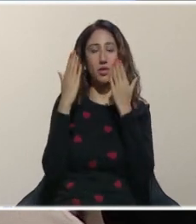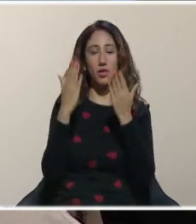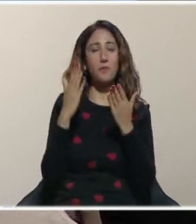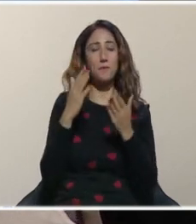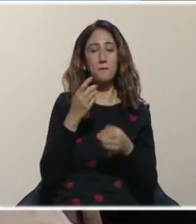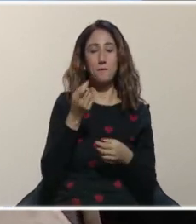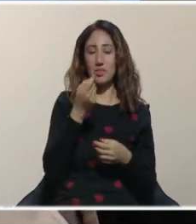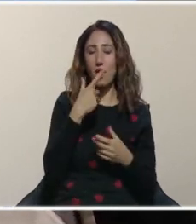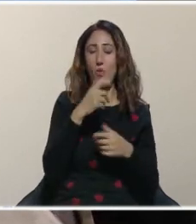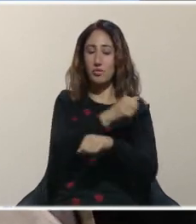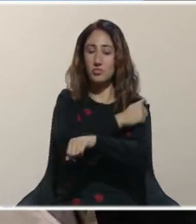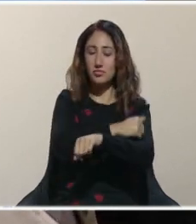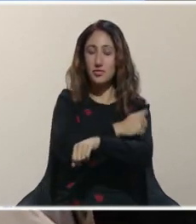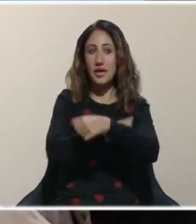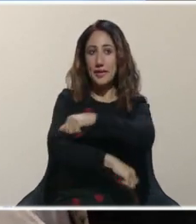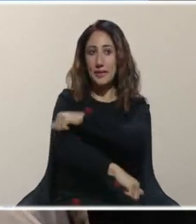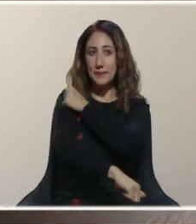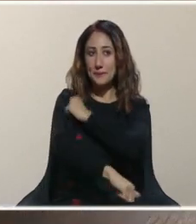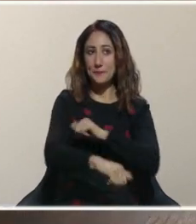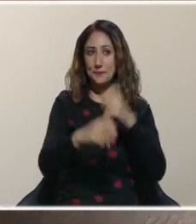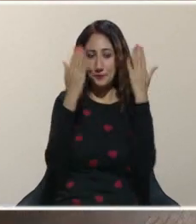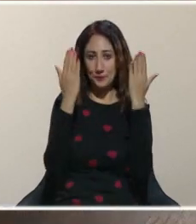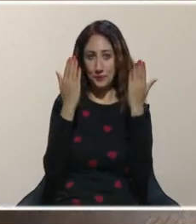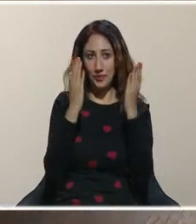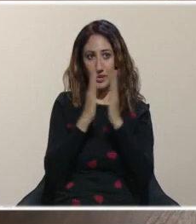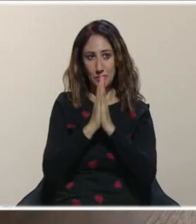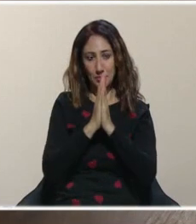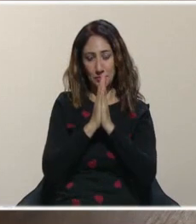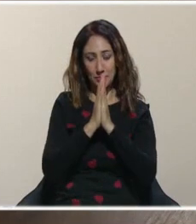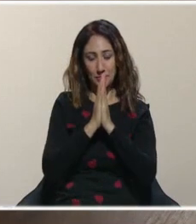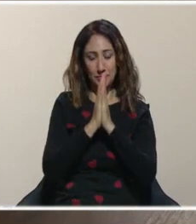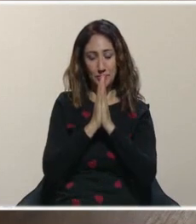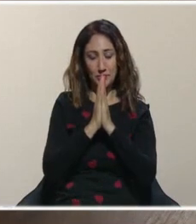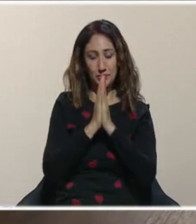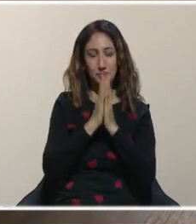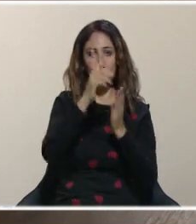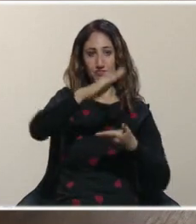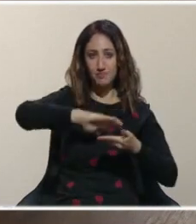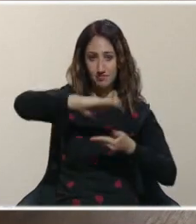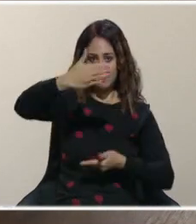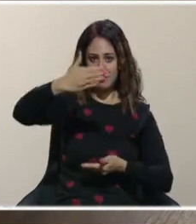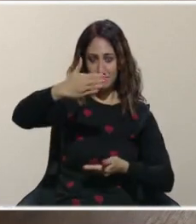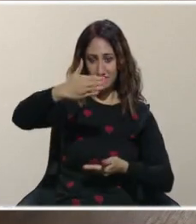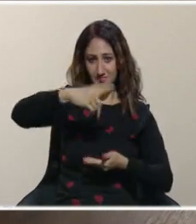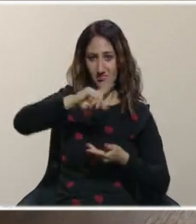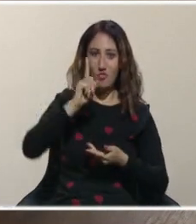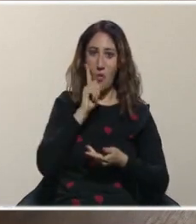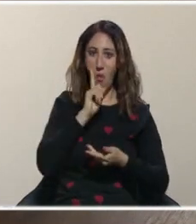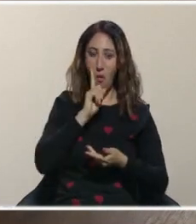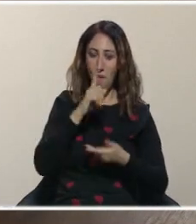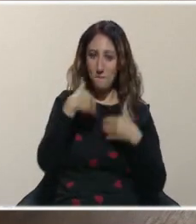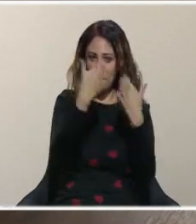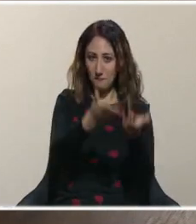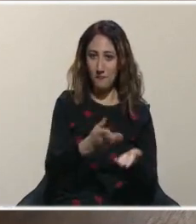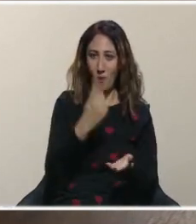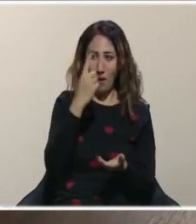ان شاء الله. وانا يعني اسمح لي ربنا فاضل كل اقدم لك يعني درع ام واحد من